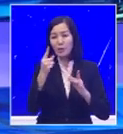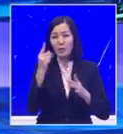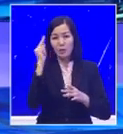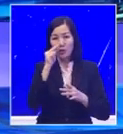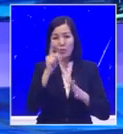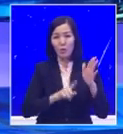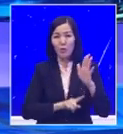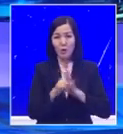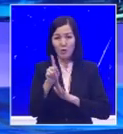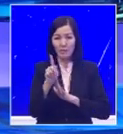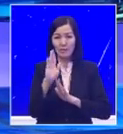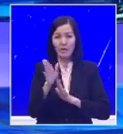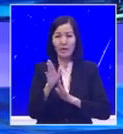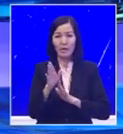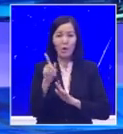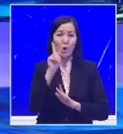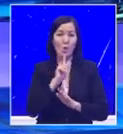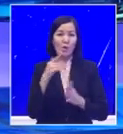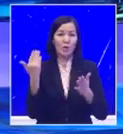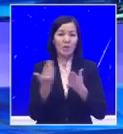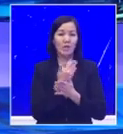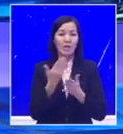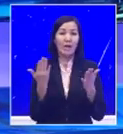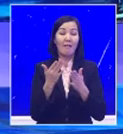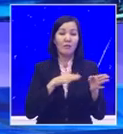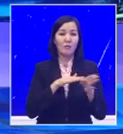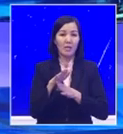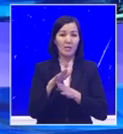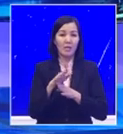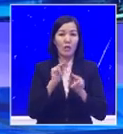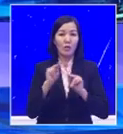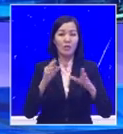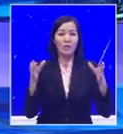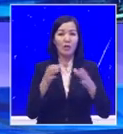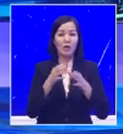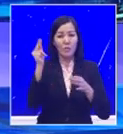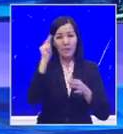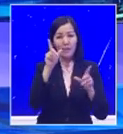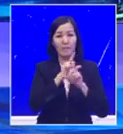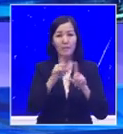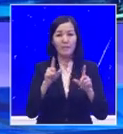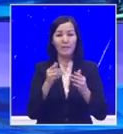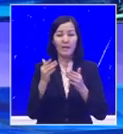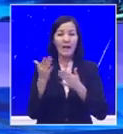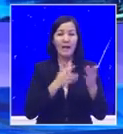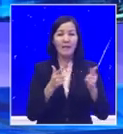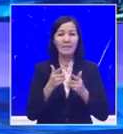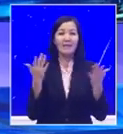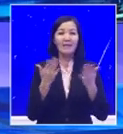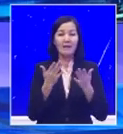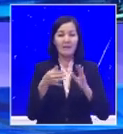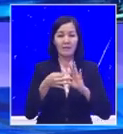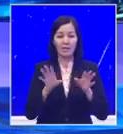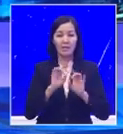Жалпы білім саласындағы уақытша жаңалықтар қалай жүзеге асырылады? Ұстаздар қауымымен білім мекемелерінің әзірлігі